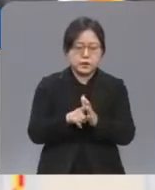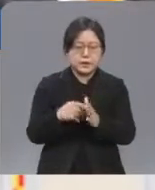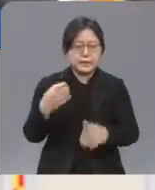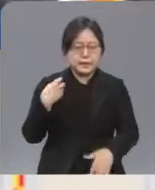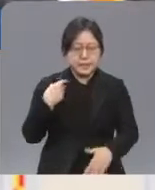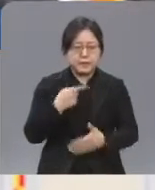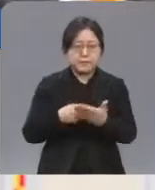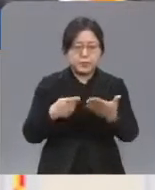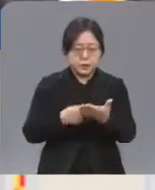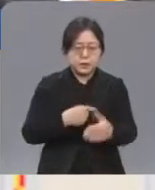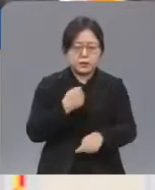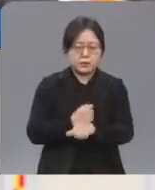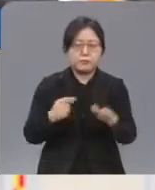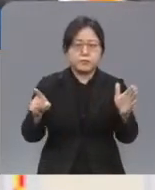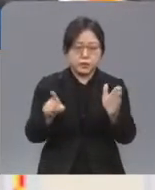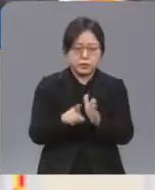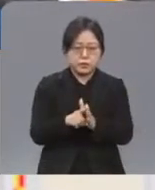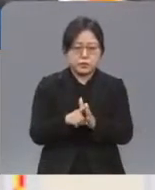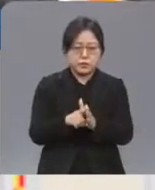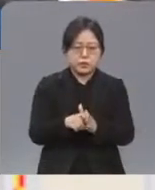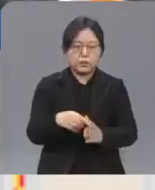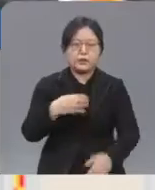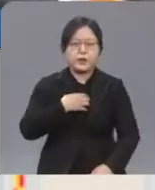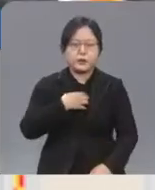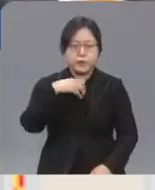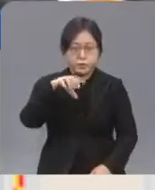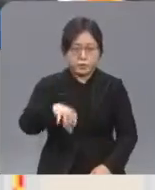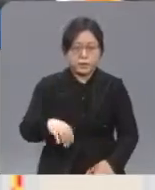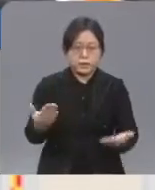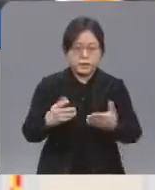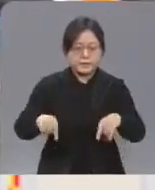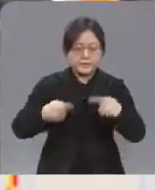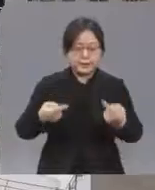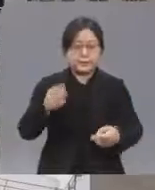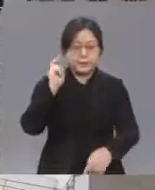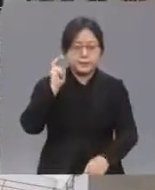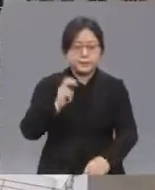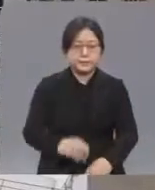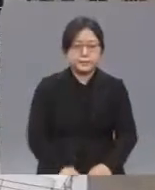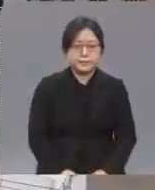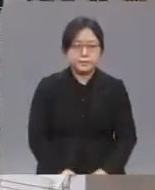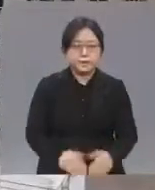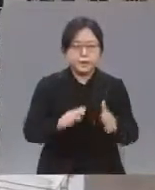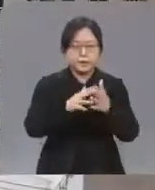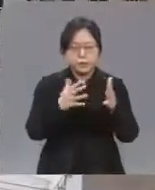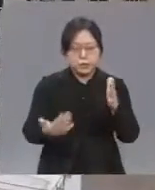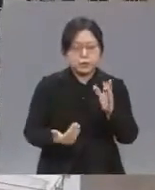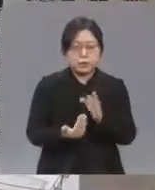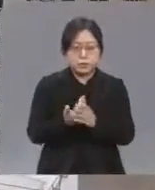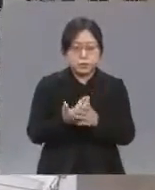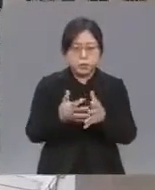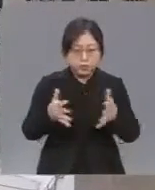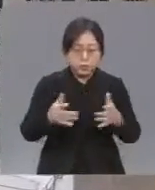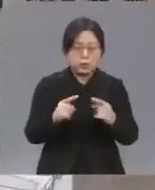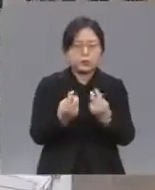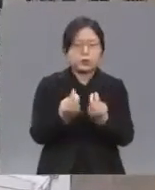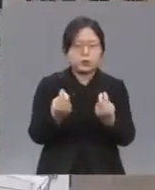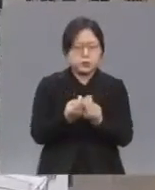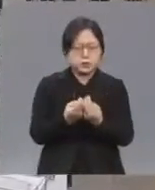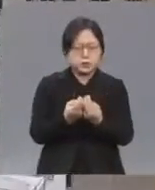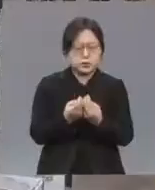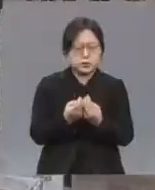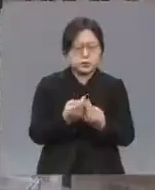책임져 줄 것이라는 걸 믿고 저 위험한 현장에 들어갈 거 아닙니까? 무너진 건물을 어떻게 할지도